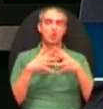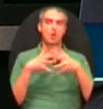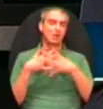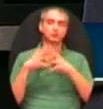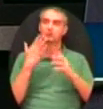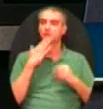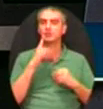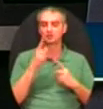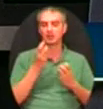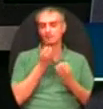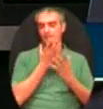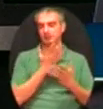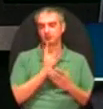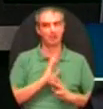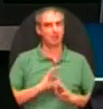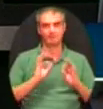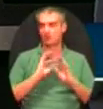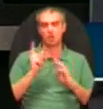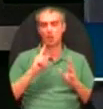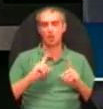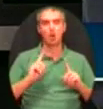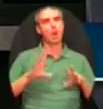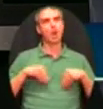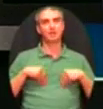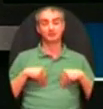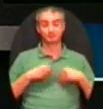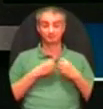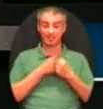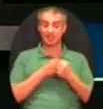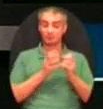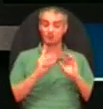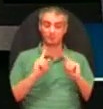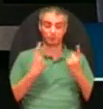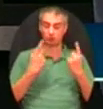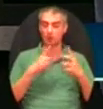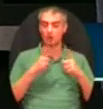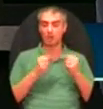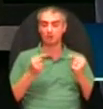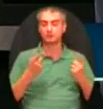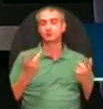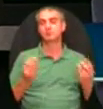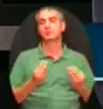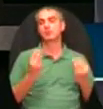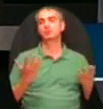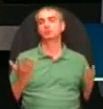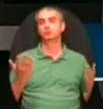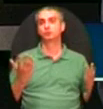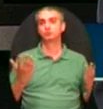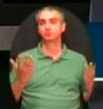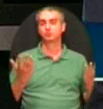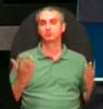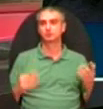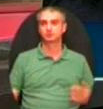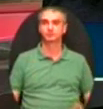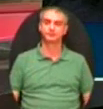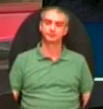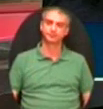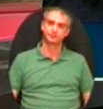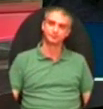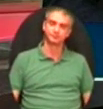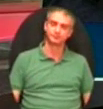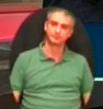הברית לירושלים, זה מסר שאף אחד לא יכול לחלוק עליו. להתמודד עם מה שקורה בעזה זה דבר שהוא אירוע בשוליים.